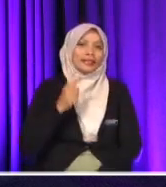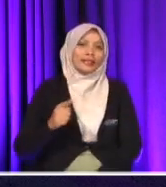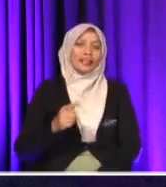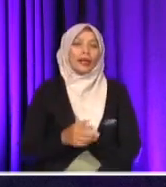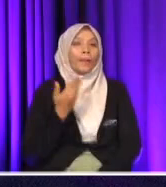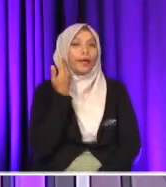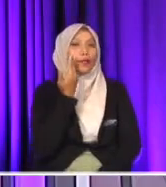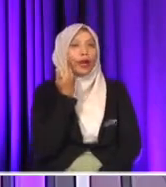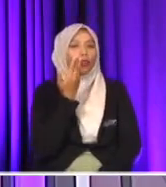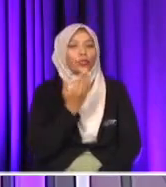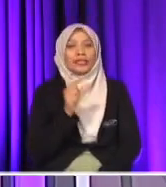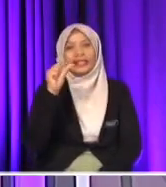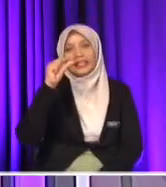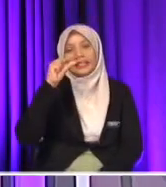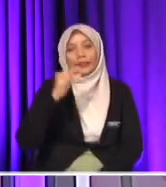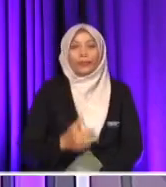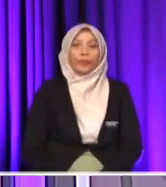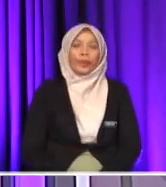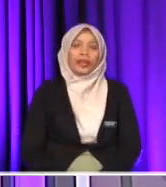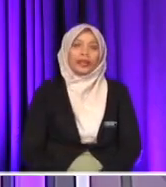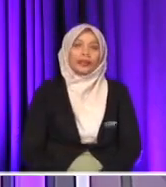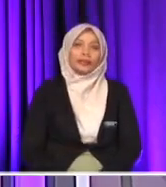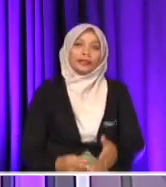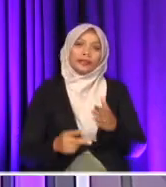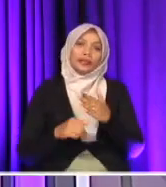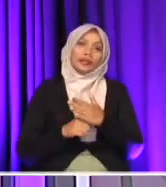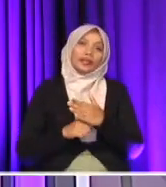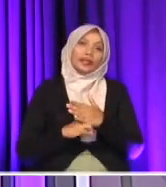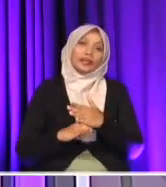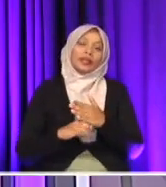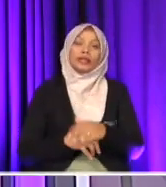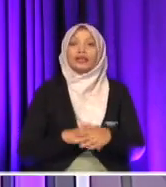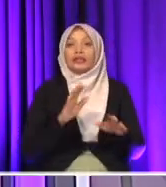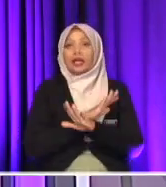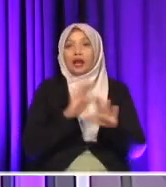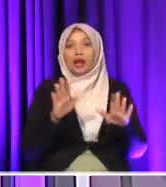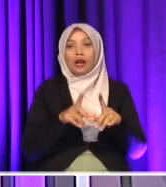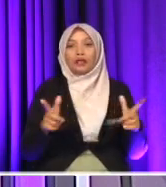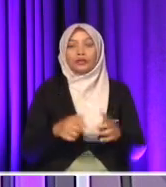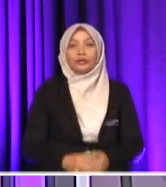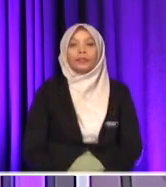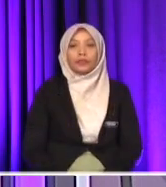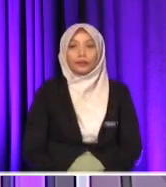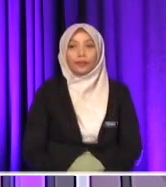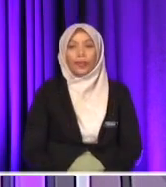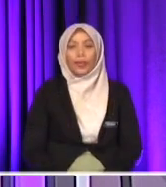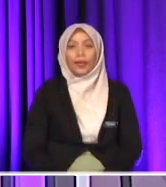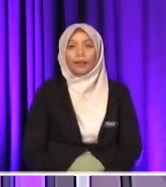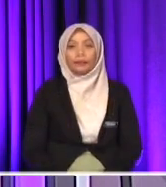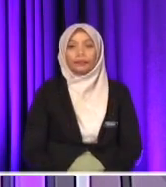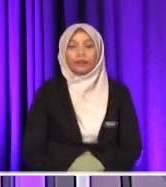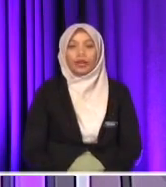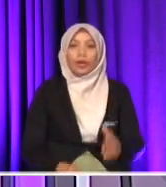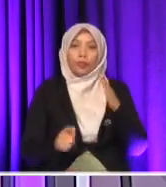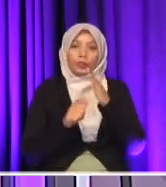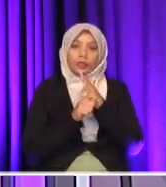malu-malu. Okey. Ini adalah negatif secara tak langsung. Baik. Kita tahu bila negatif tu komponennya adalah pemuat. Okey. Yang positif